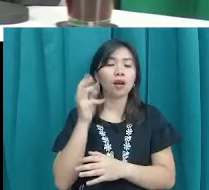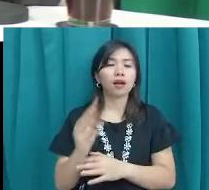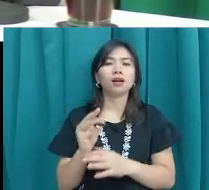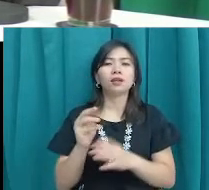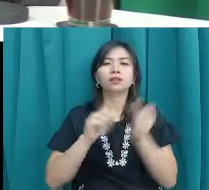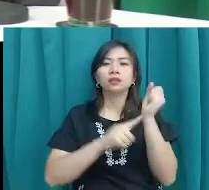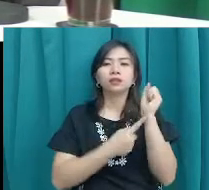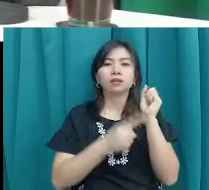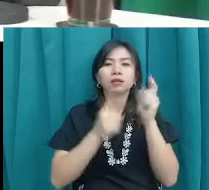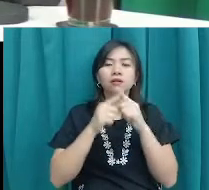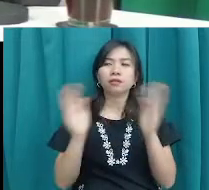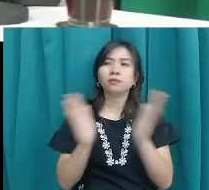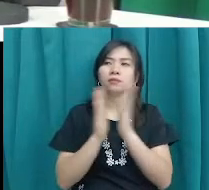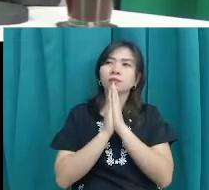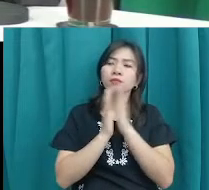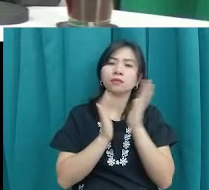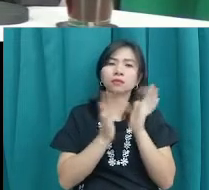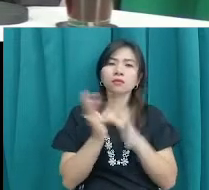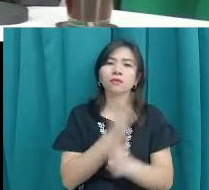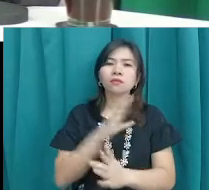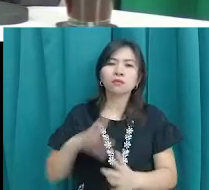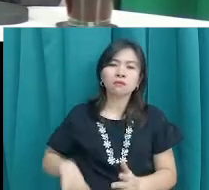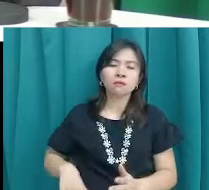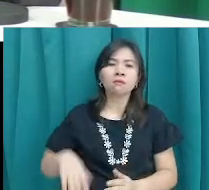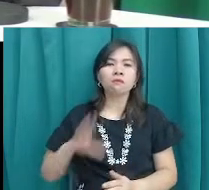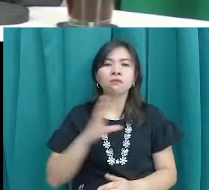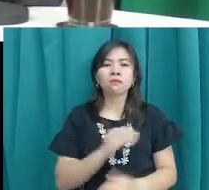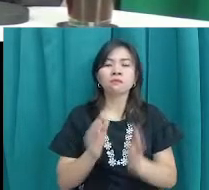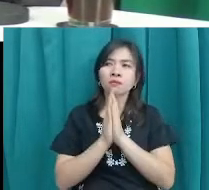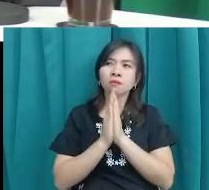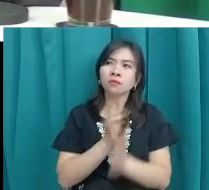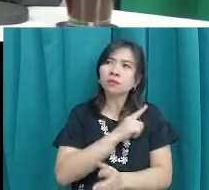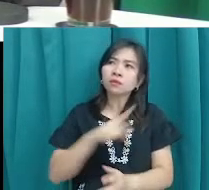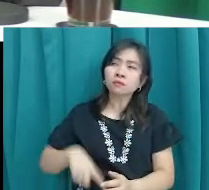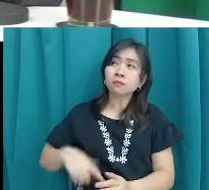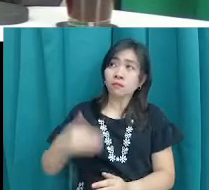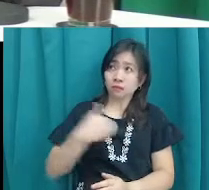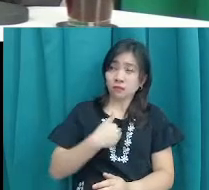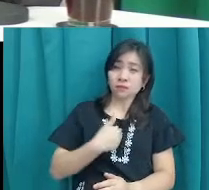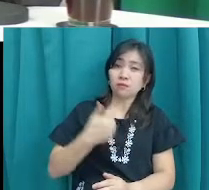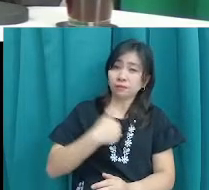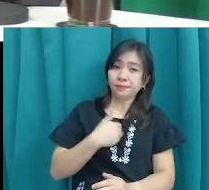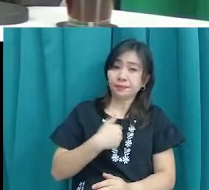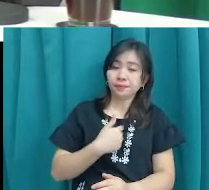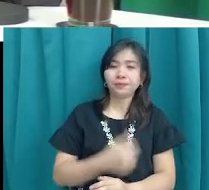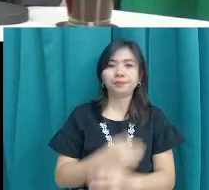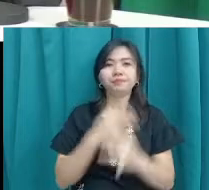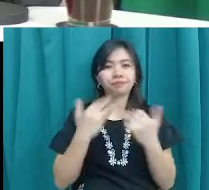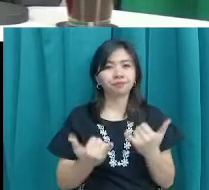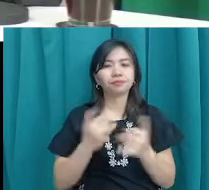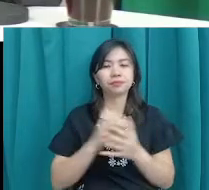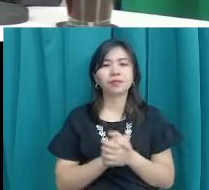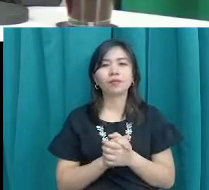Nagtanong na sa Panginoon Jesucristo, Lord, Panginoon, ako po ba? Panginoon, ako po ba? And then, tinan niyo po,